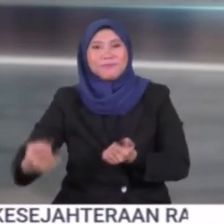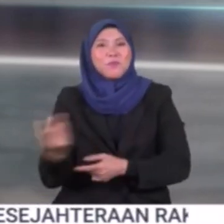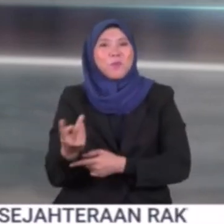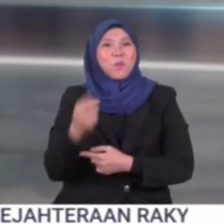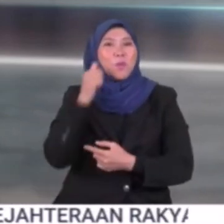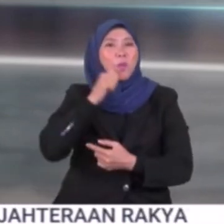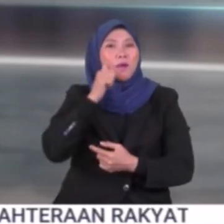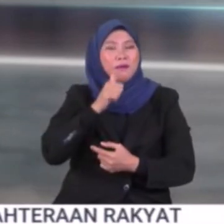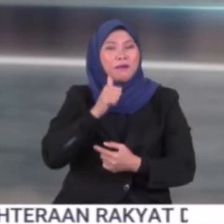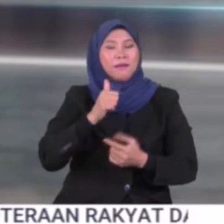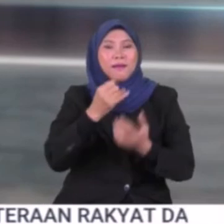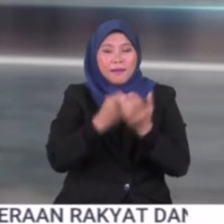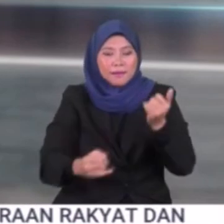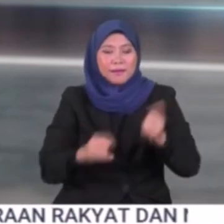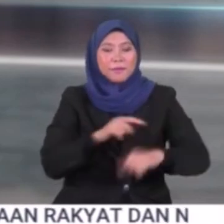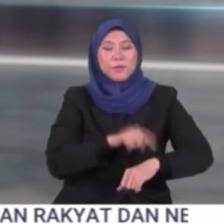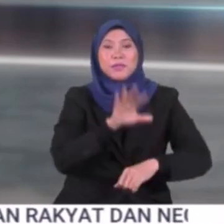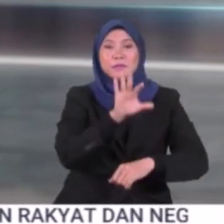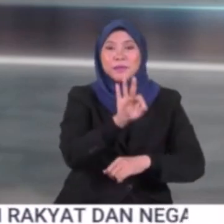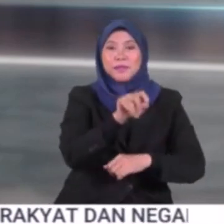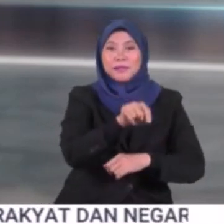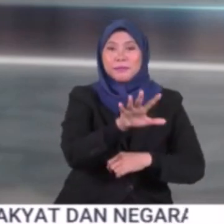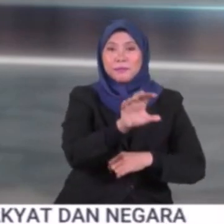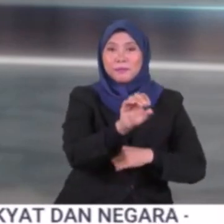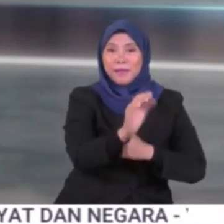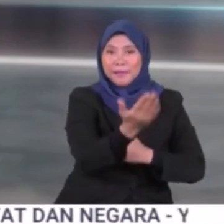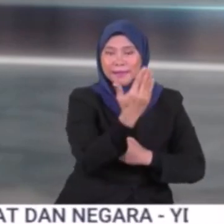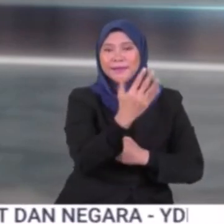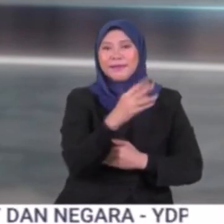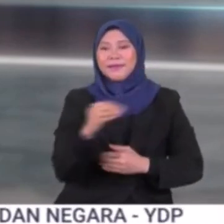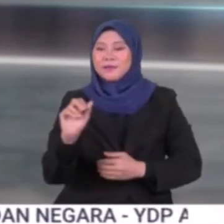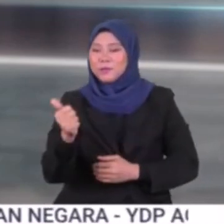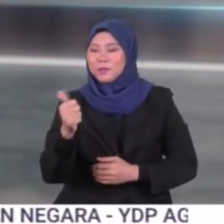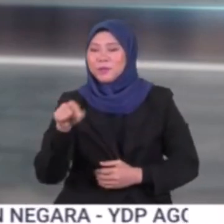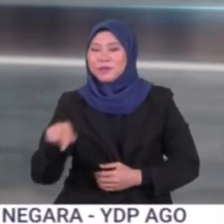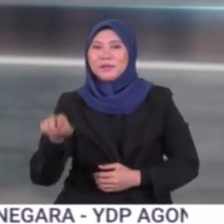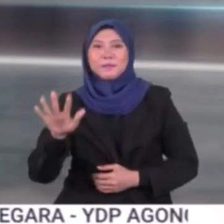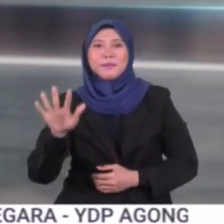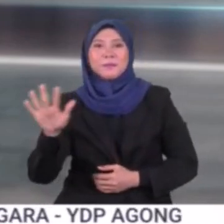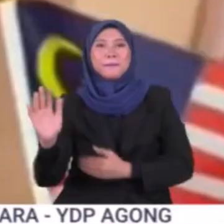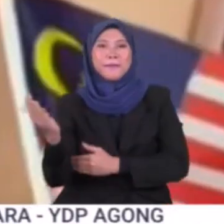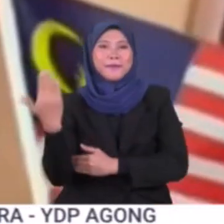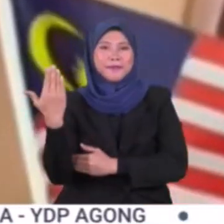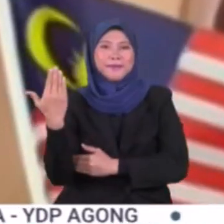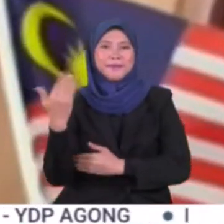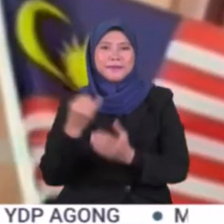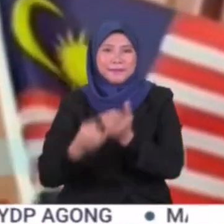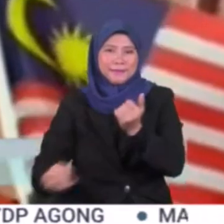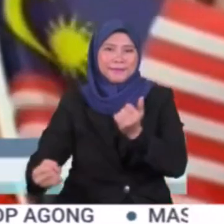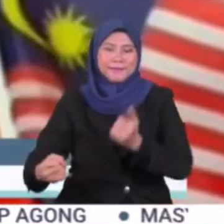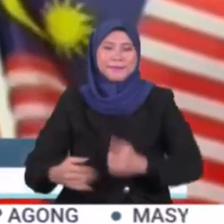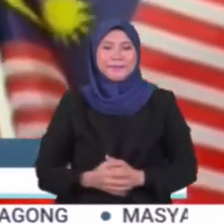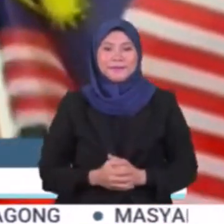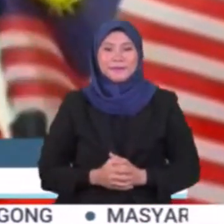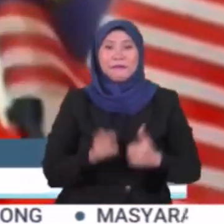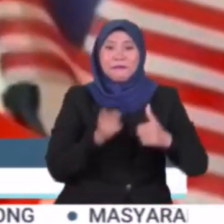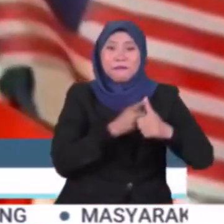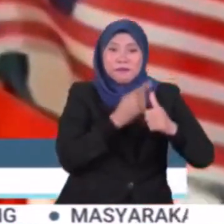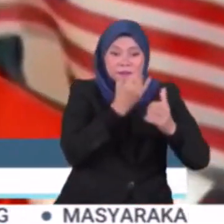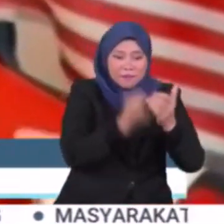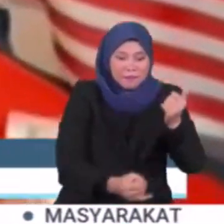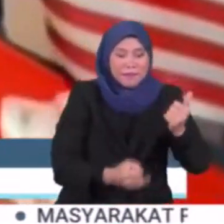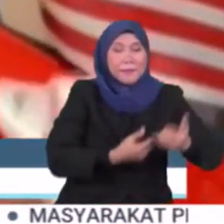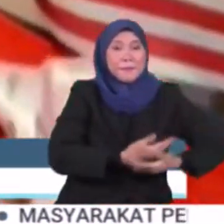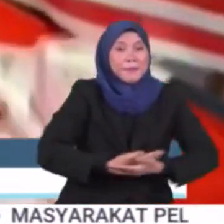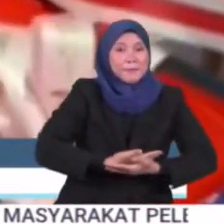itu lahir pukul 9:55 pagi dan 10 55 pagi bayi pertama yang